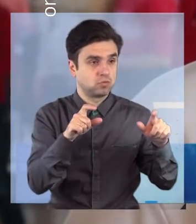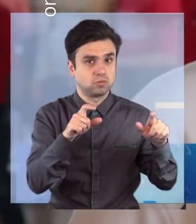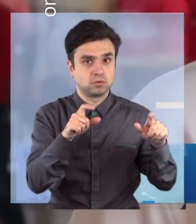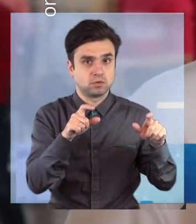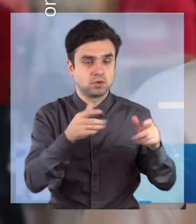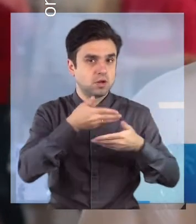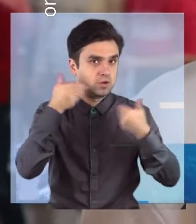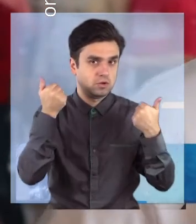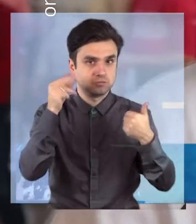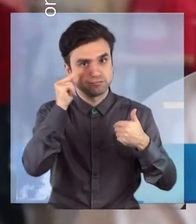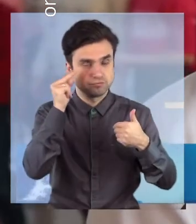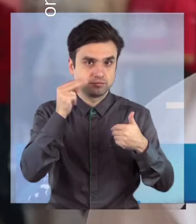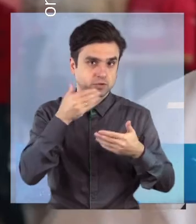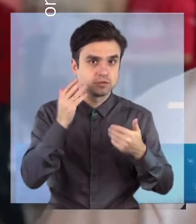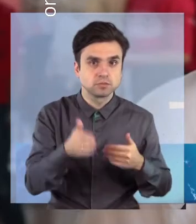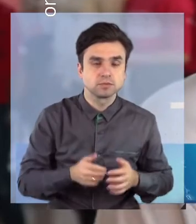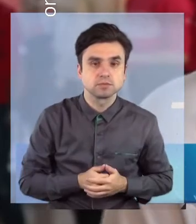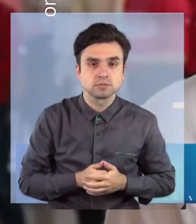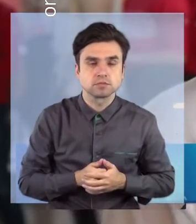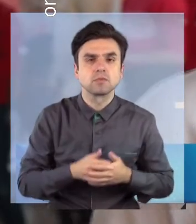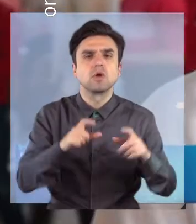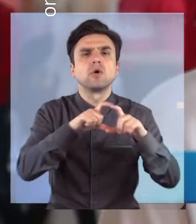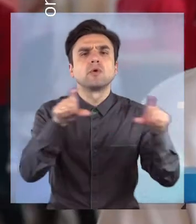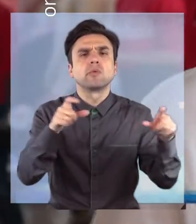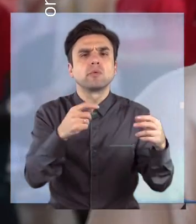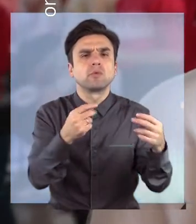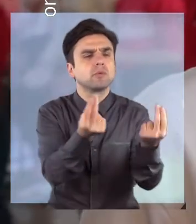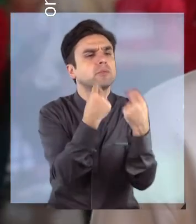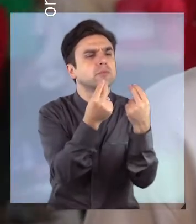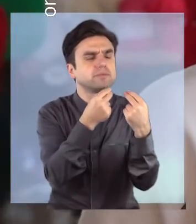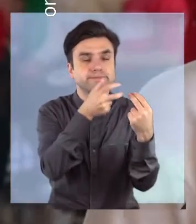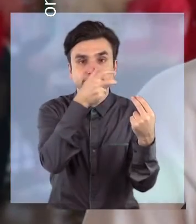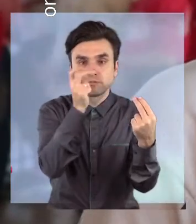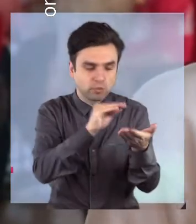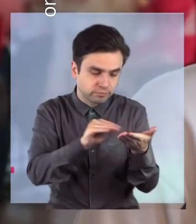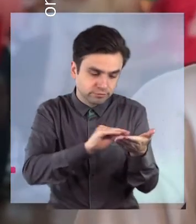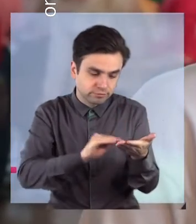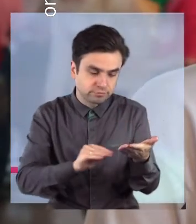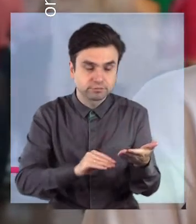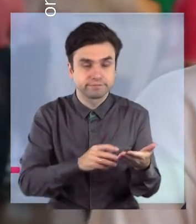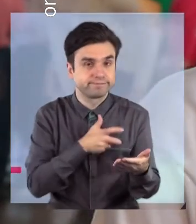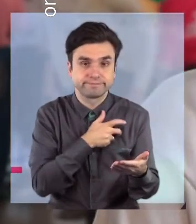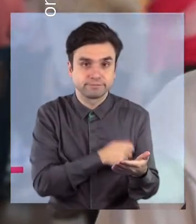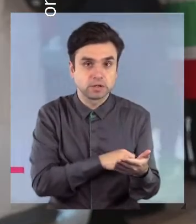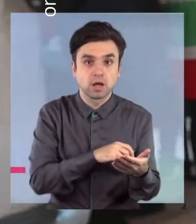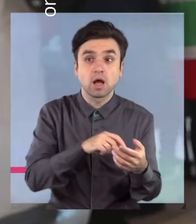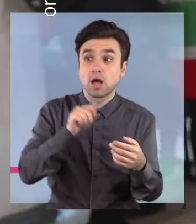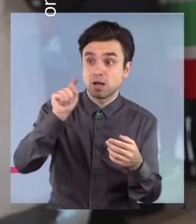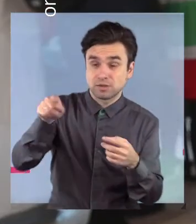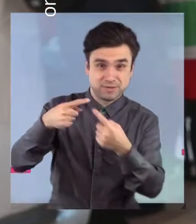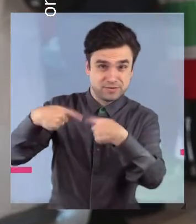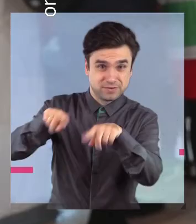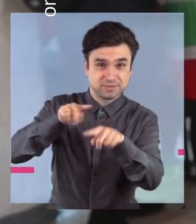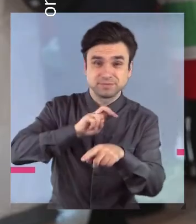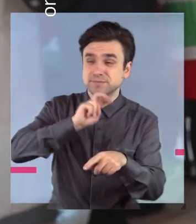більше цікавіше, щоб ти запам'ятав. А в школі так розказали, записав, вивчили, питаюся запам'ятати. Тут так інтересно. За